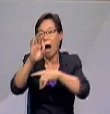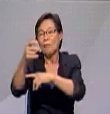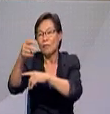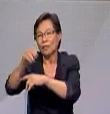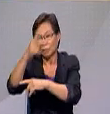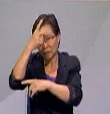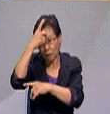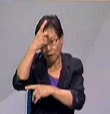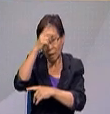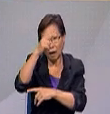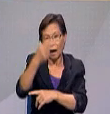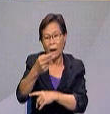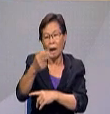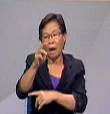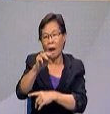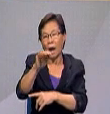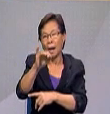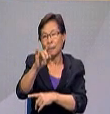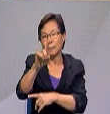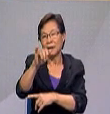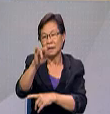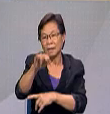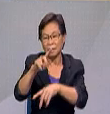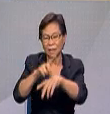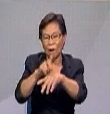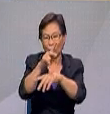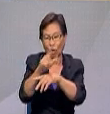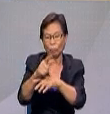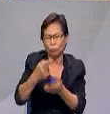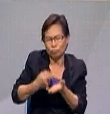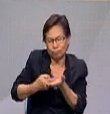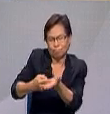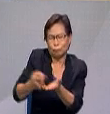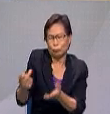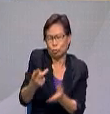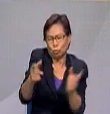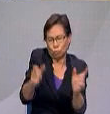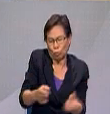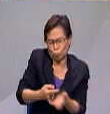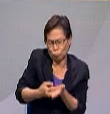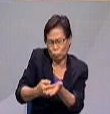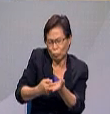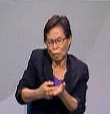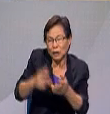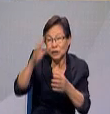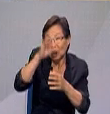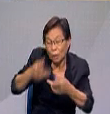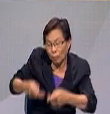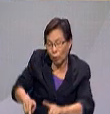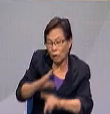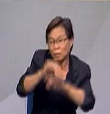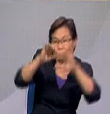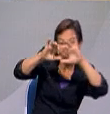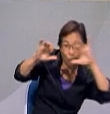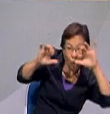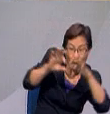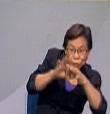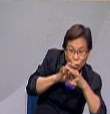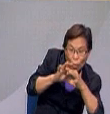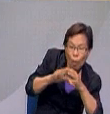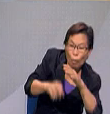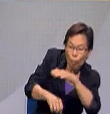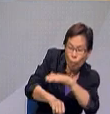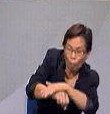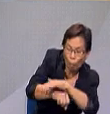FAM Datuk Hamidin Mohamad Amin di Kuala Lumpur. Perbincangan diadakan bagi mengintai peluang dan meneroka kerjasama bola